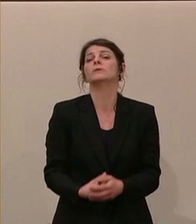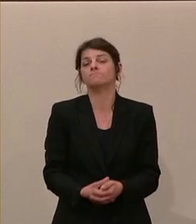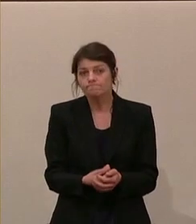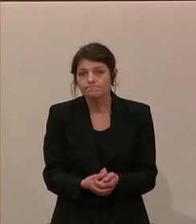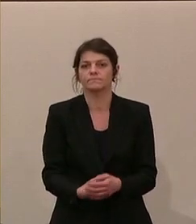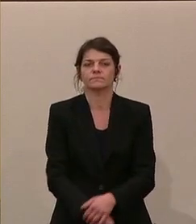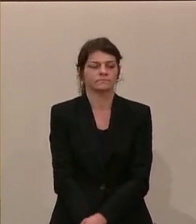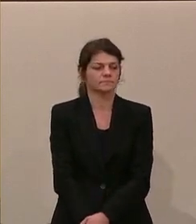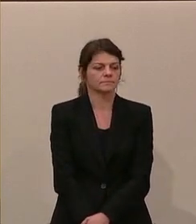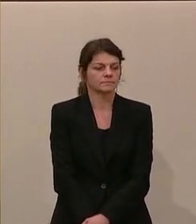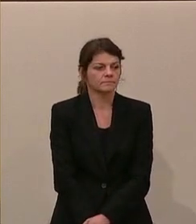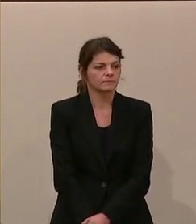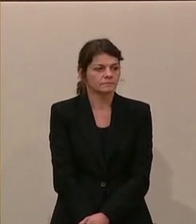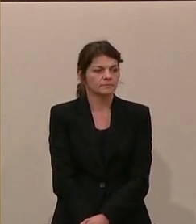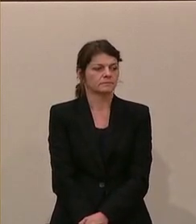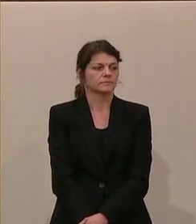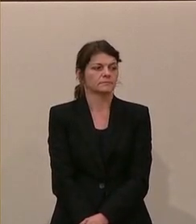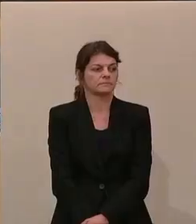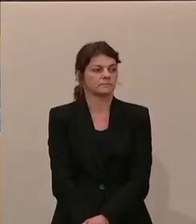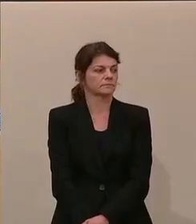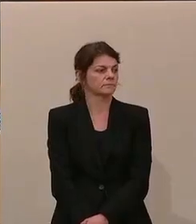erhalten werden.